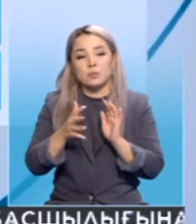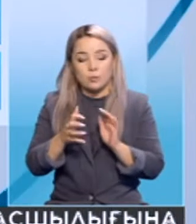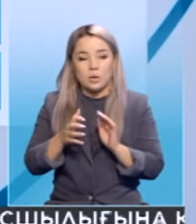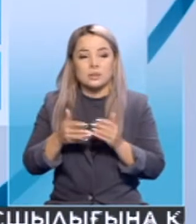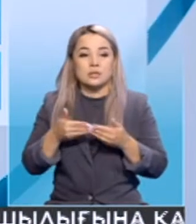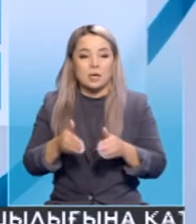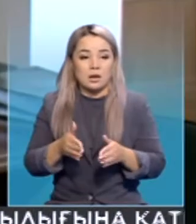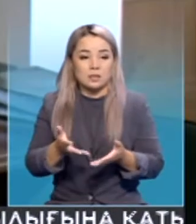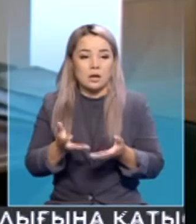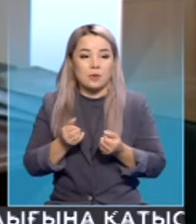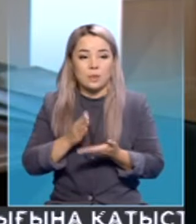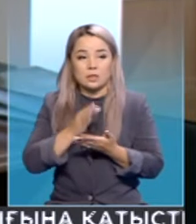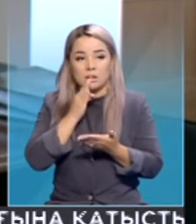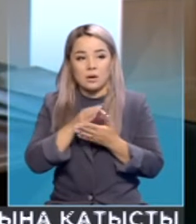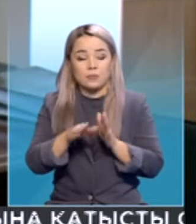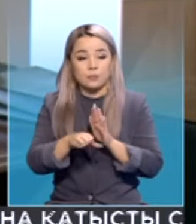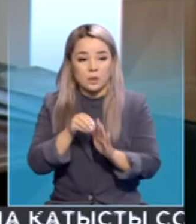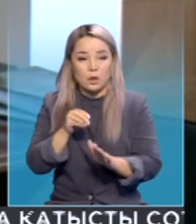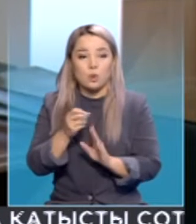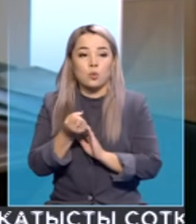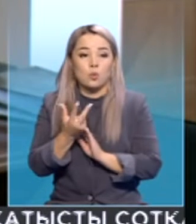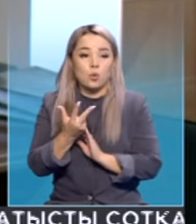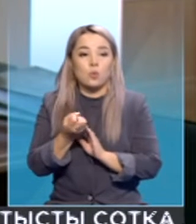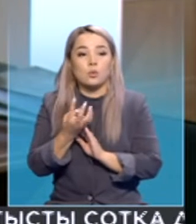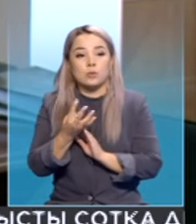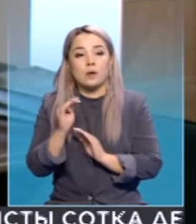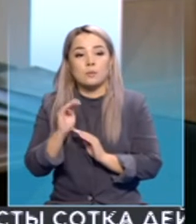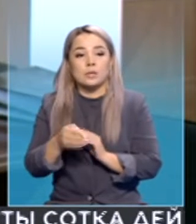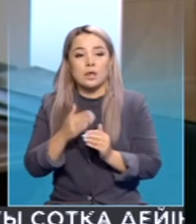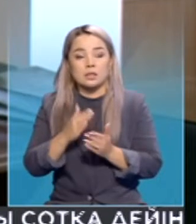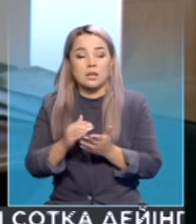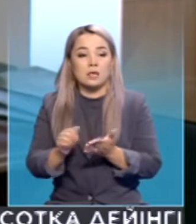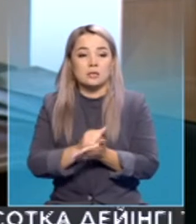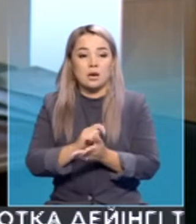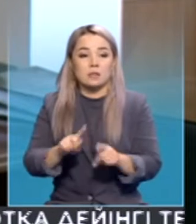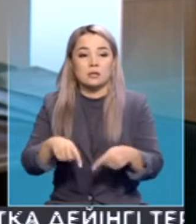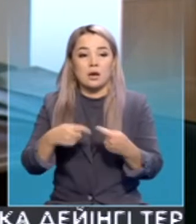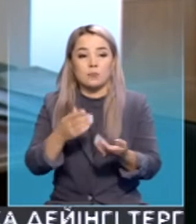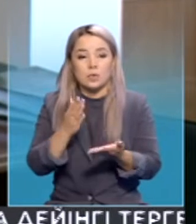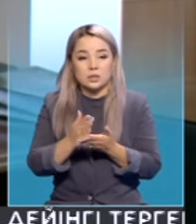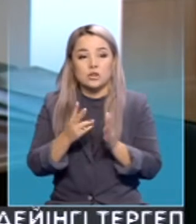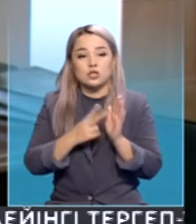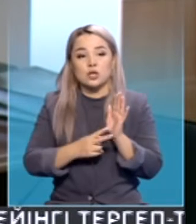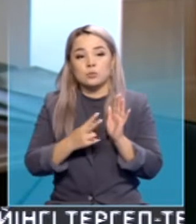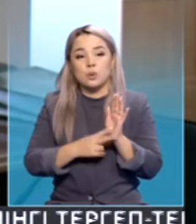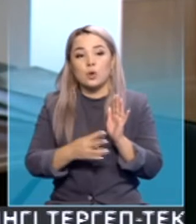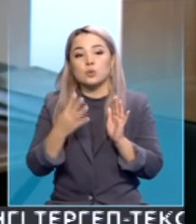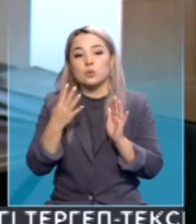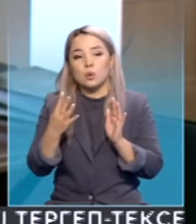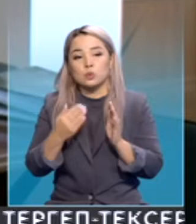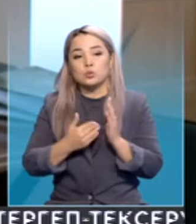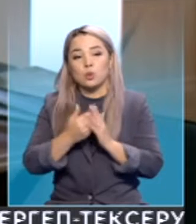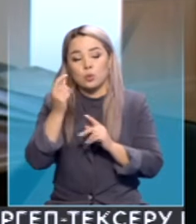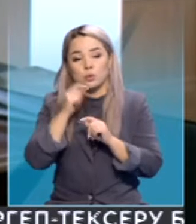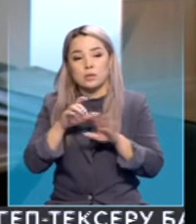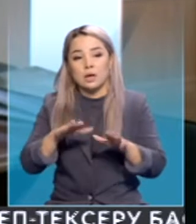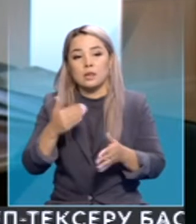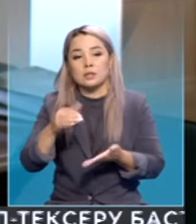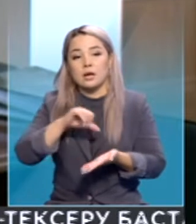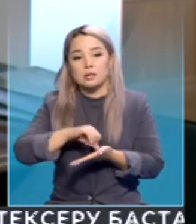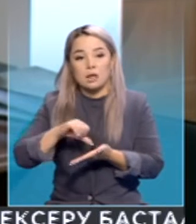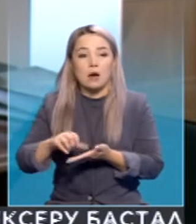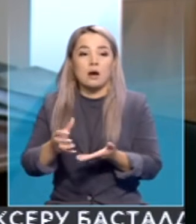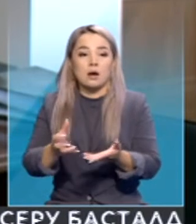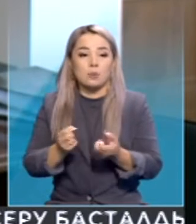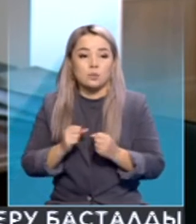түлек таңдаған. Күніне 13-14 мыңға жуық талапкер құжаттарын тапсырып жатыр. 74 жоғарғы оқу орны виртуалды